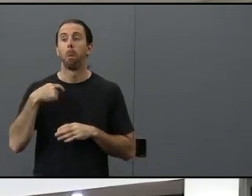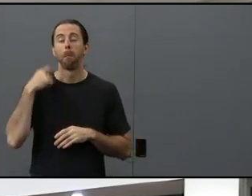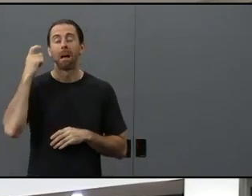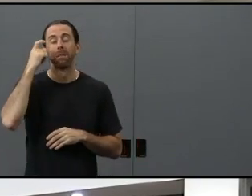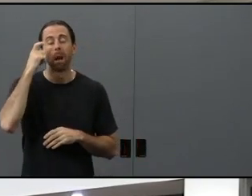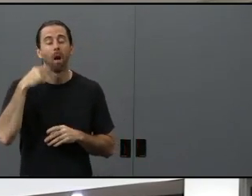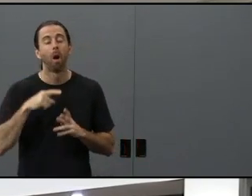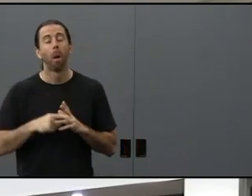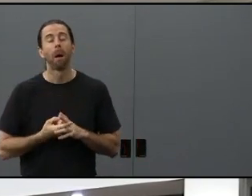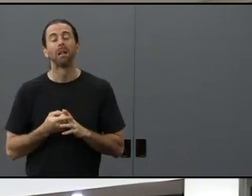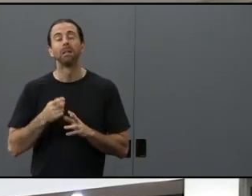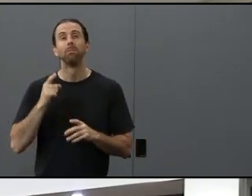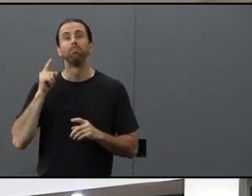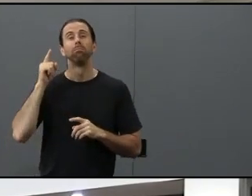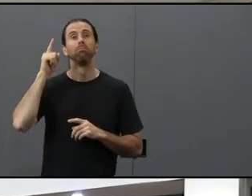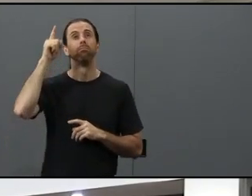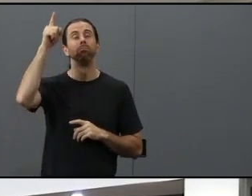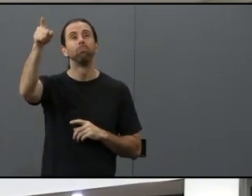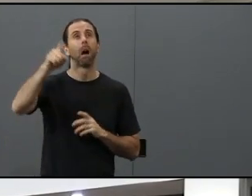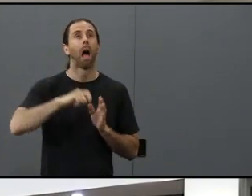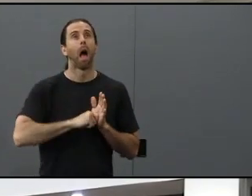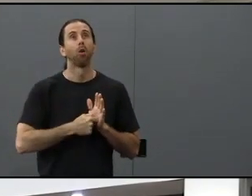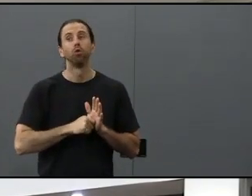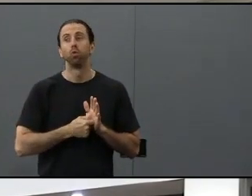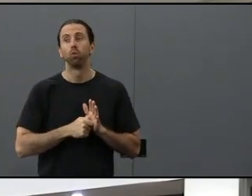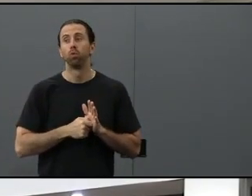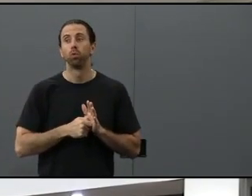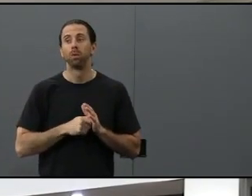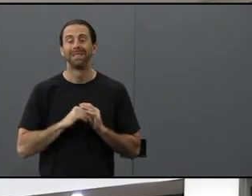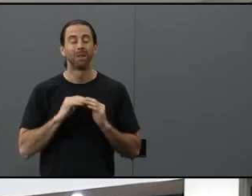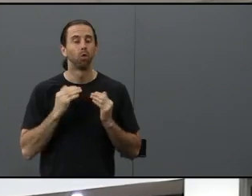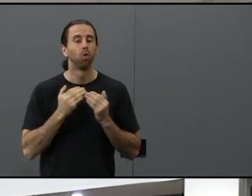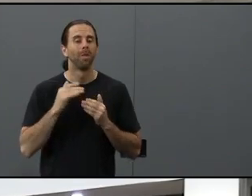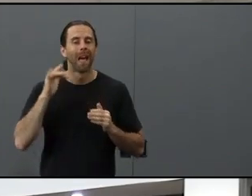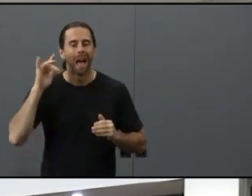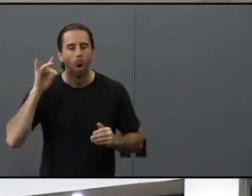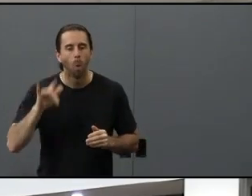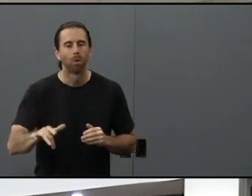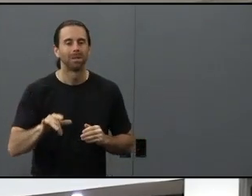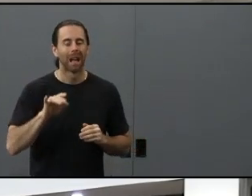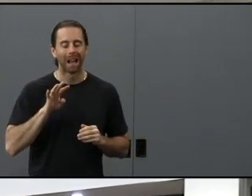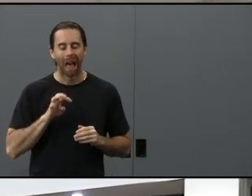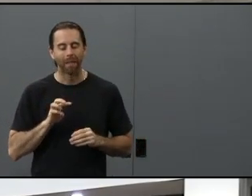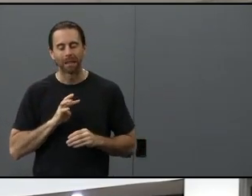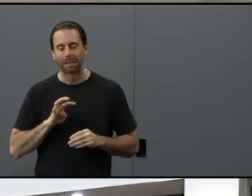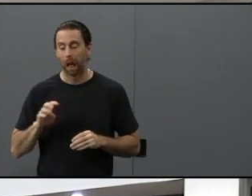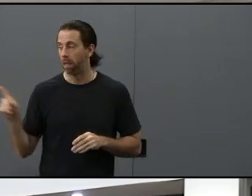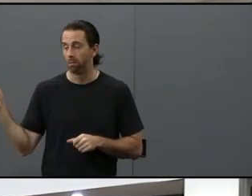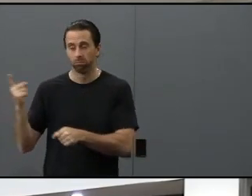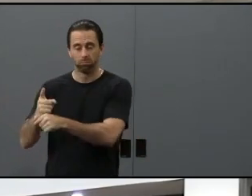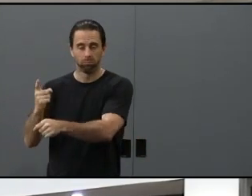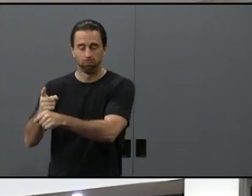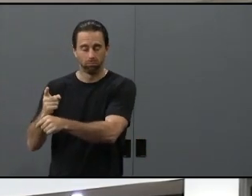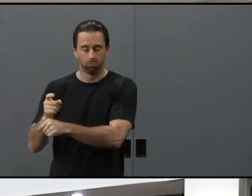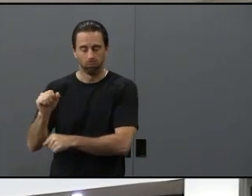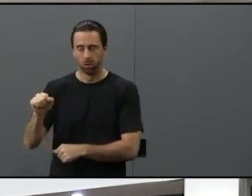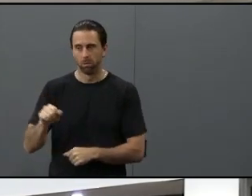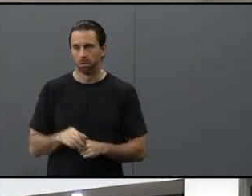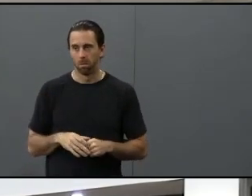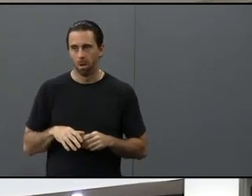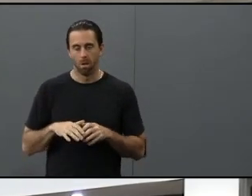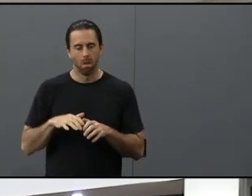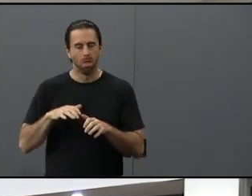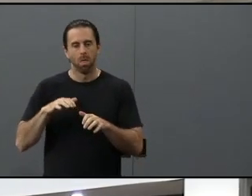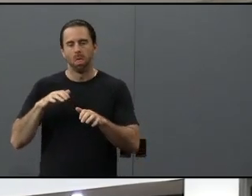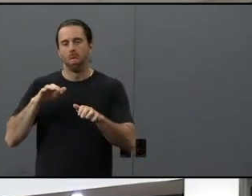partir de Enjou c'est tout à cause de la 40 et 640 totalement ça se croise continuellement